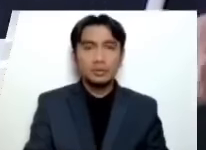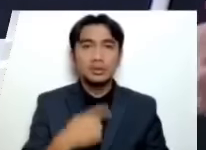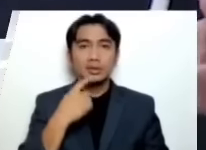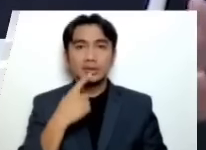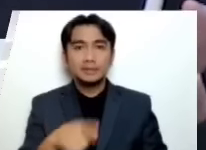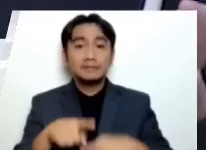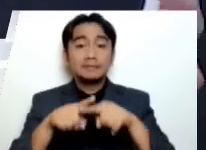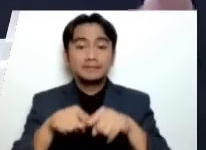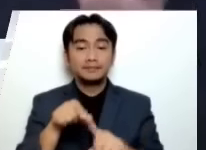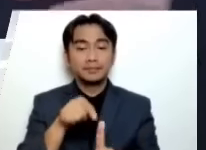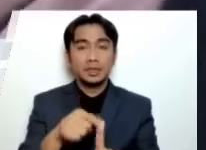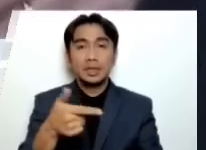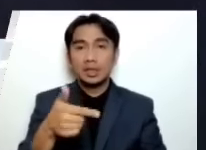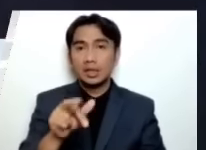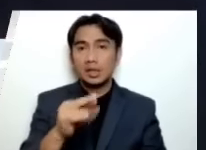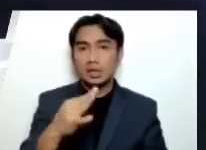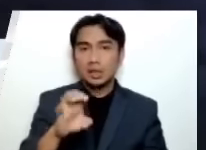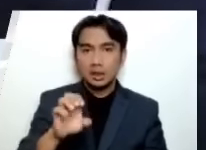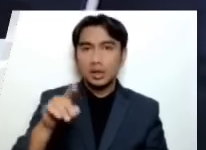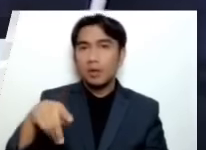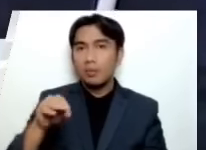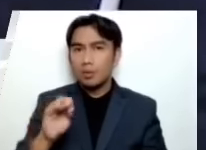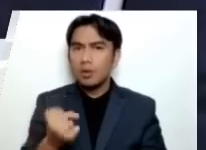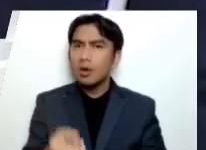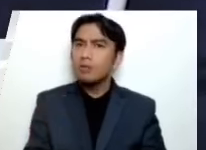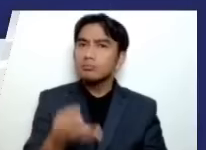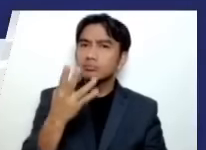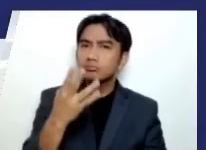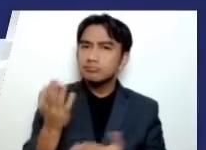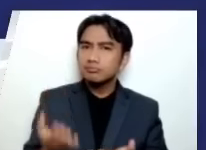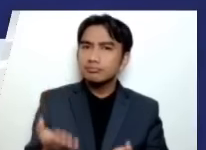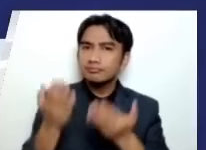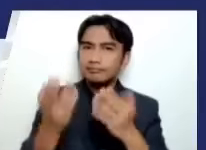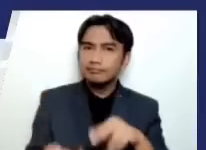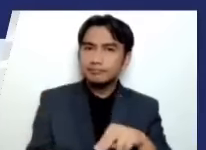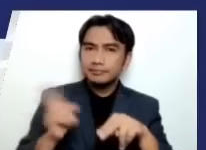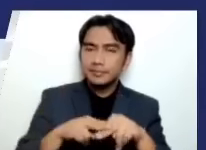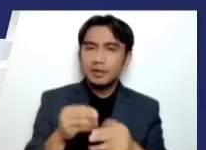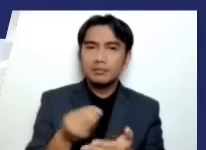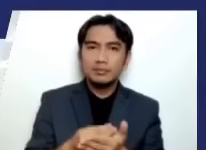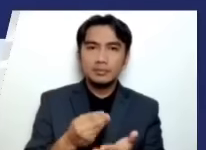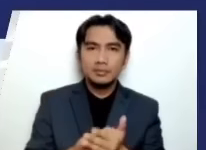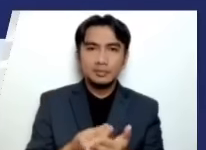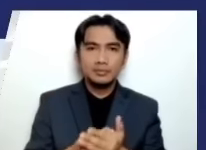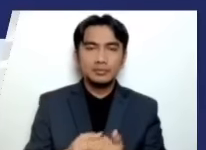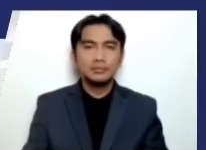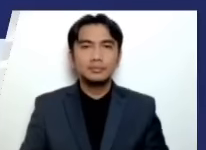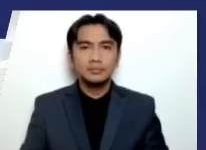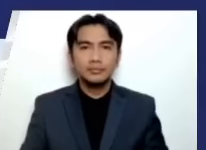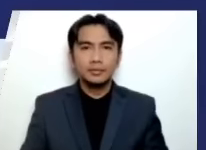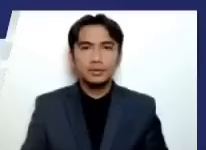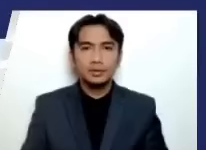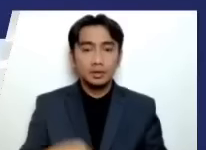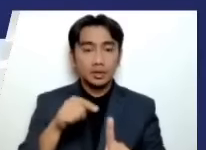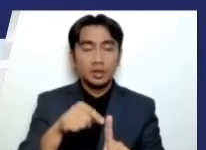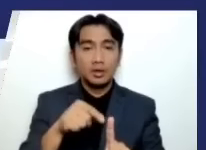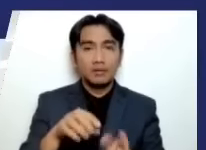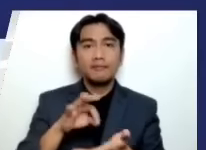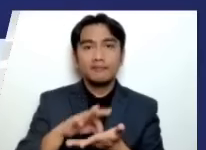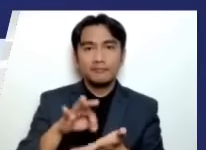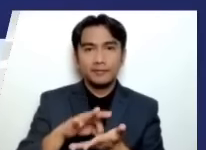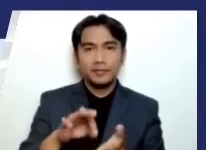kung magkanong irerekomenda niyang budget sa plenaryo. Si Po ang chairman ng Senate Finance Committee at sponsor